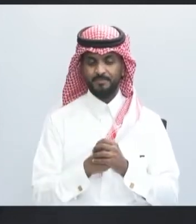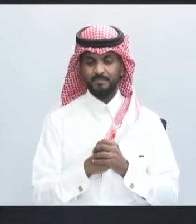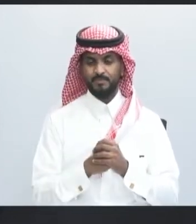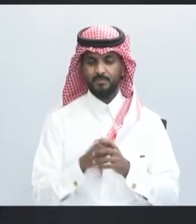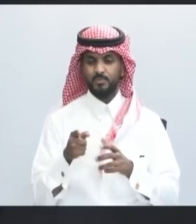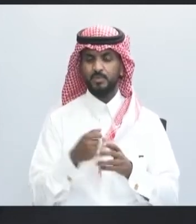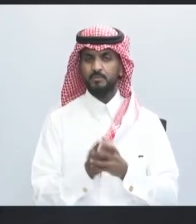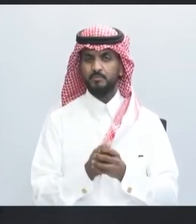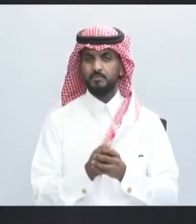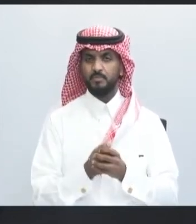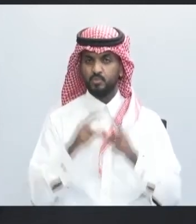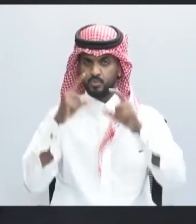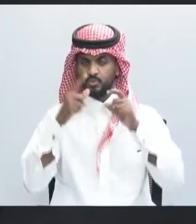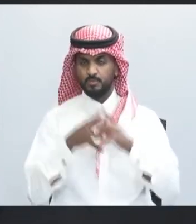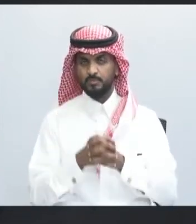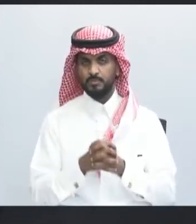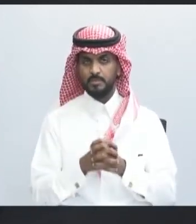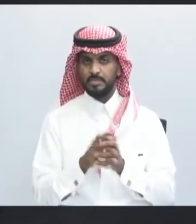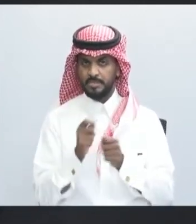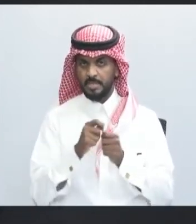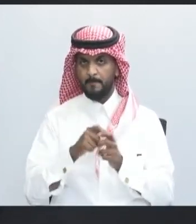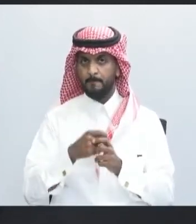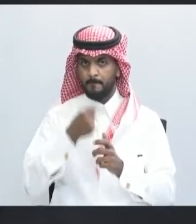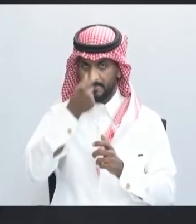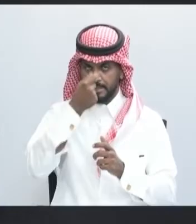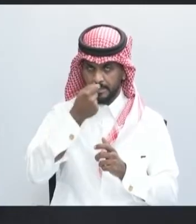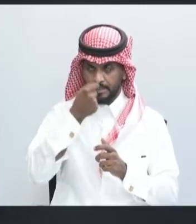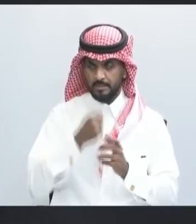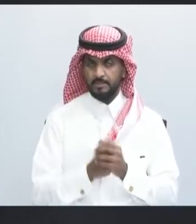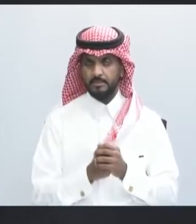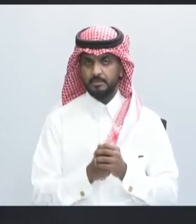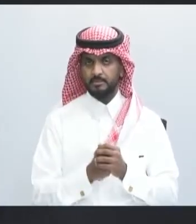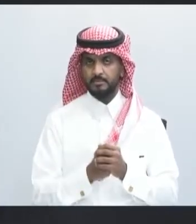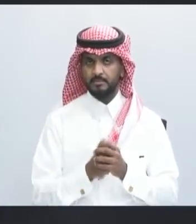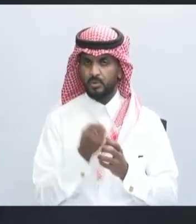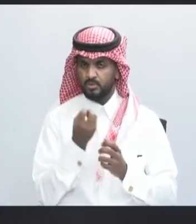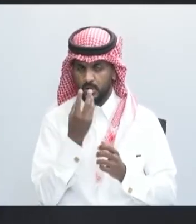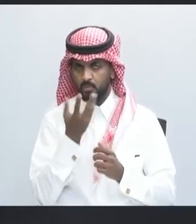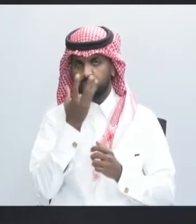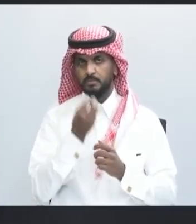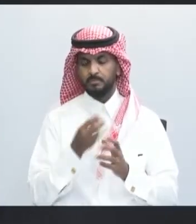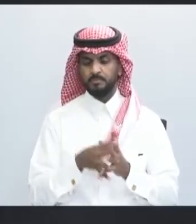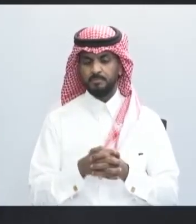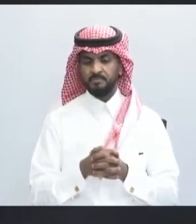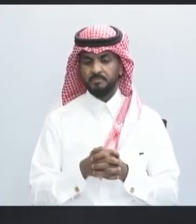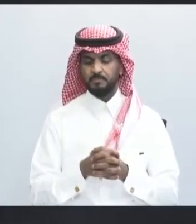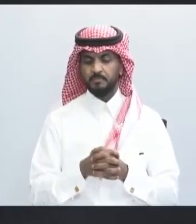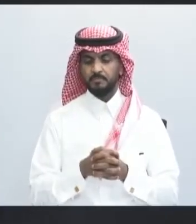هنا استخدام المنديل اثناء العطاس هنا